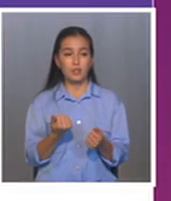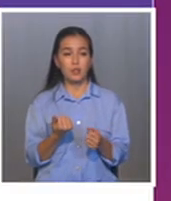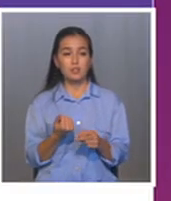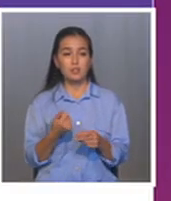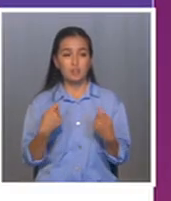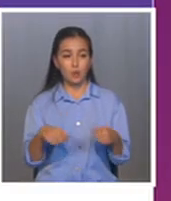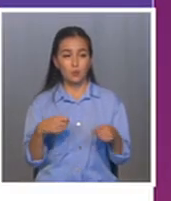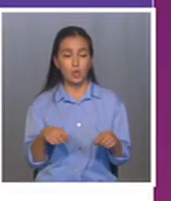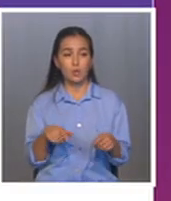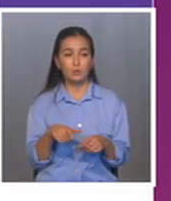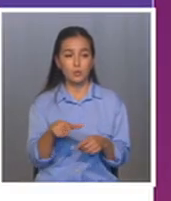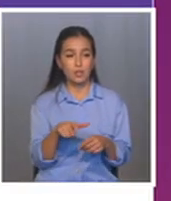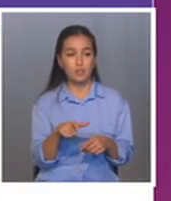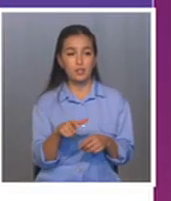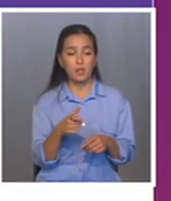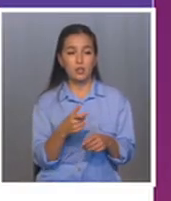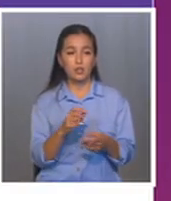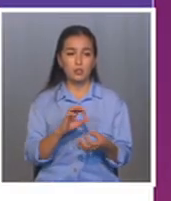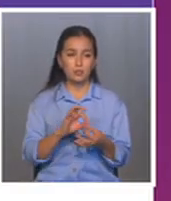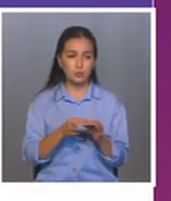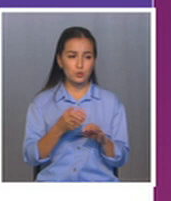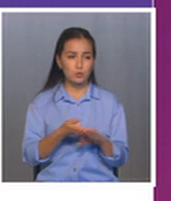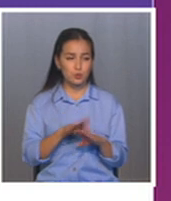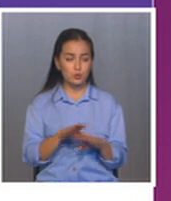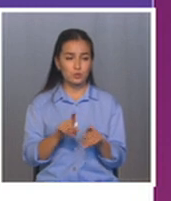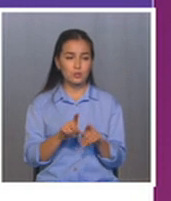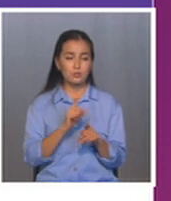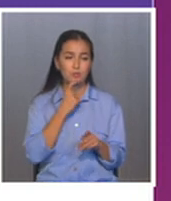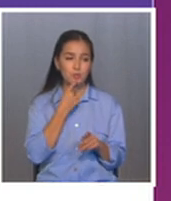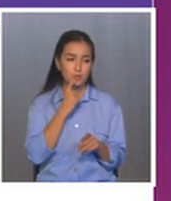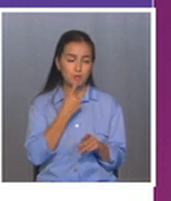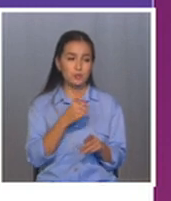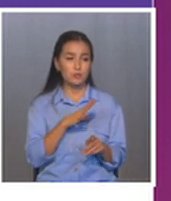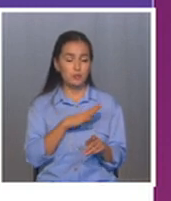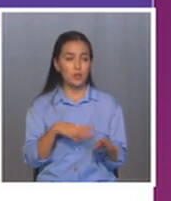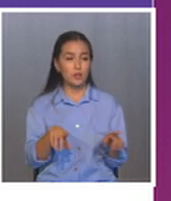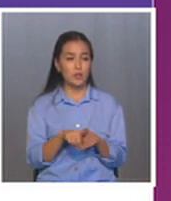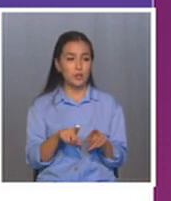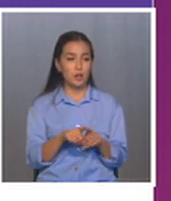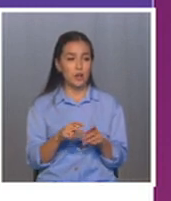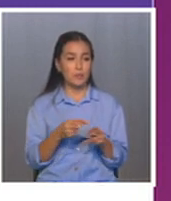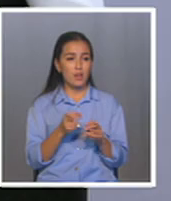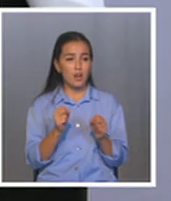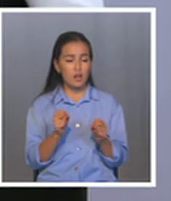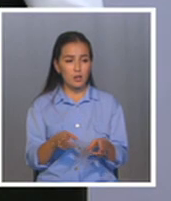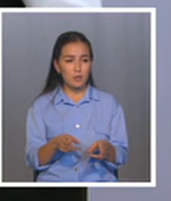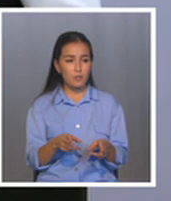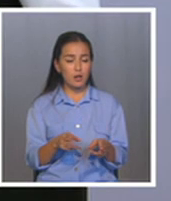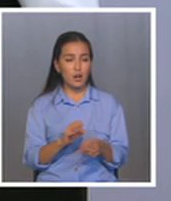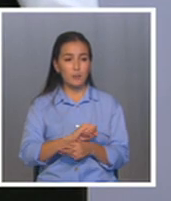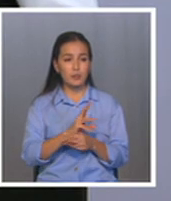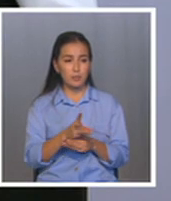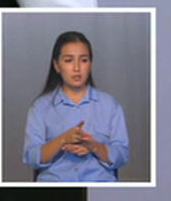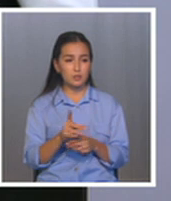сауда жолдарында қиындықтар болды. Сонымен қатар оқушылар, қауіпсіздікті қамтамасыз